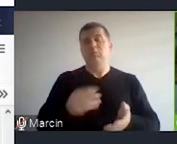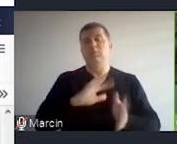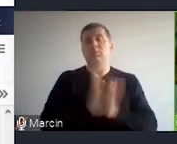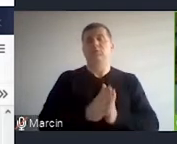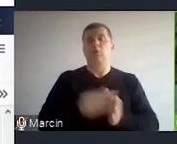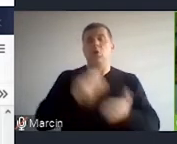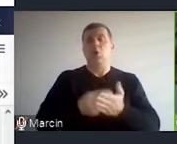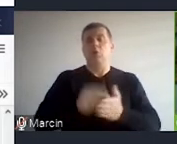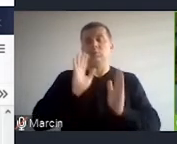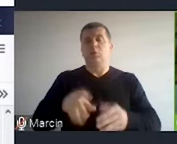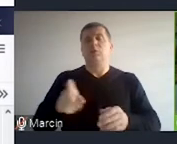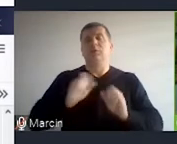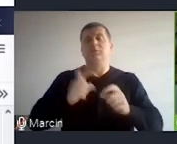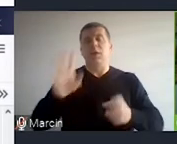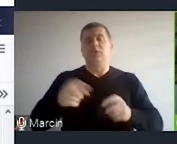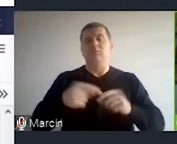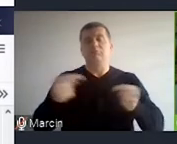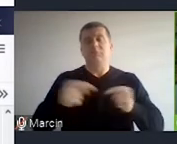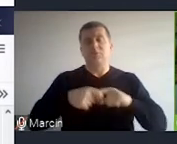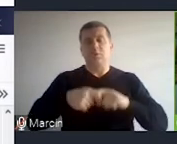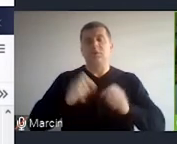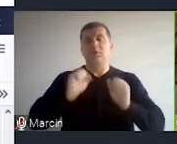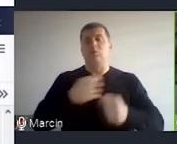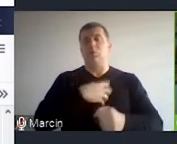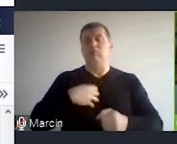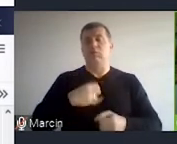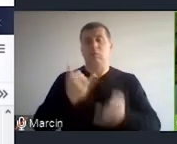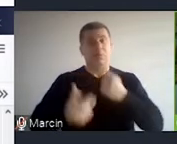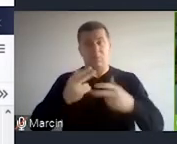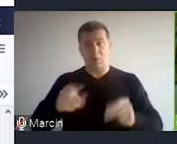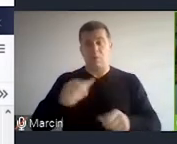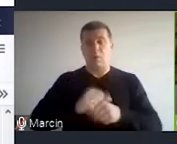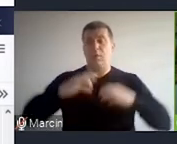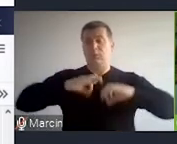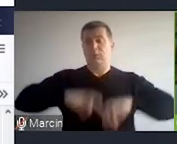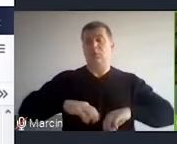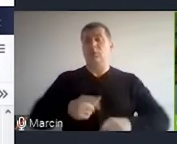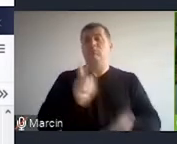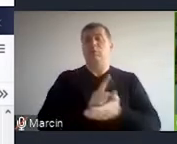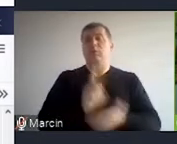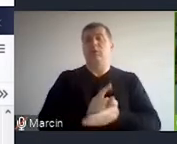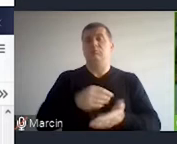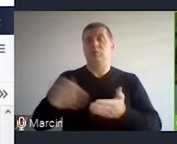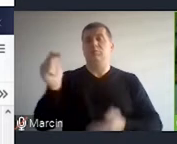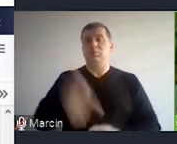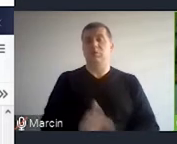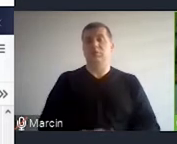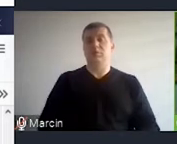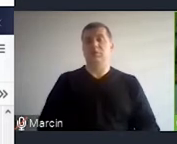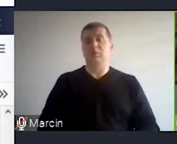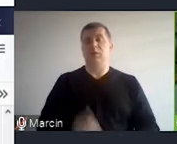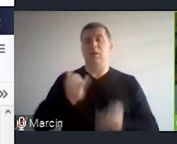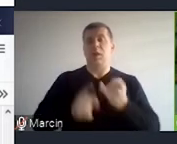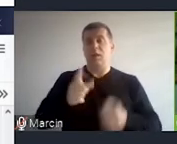związanymi z działalnością gospodarczą, bo w przeciwnym razie stanowią dla was przychód w rozumieniu podatkowym. A jeśli